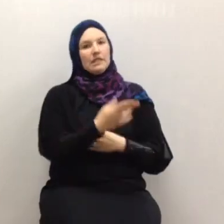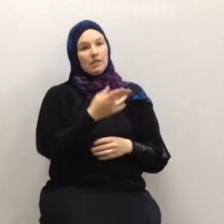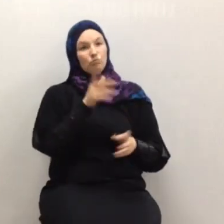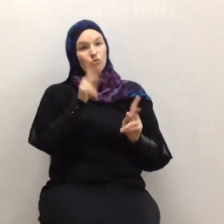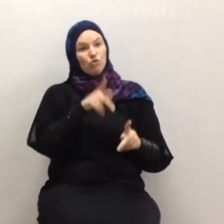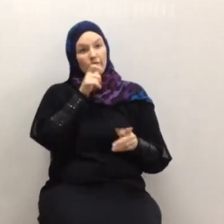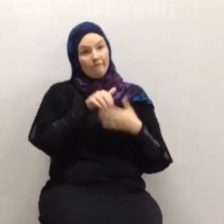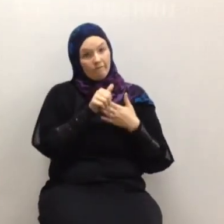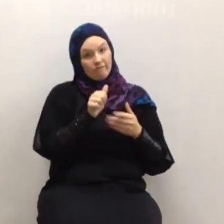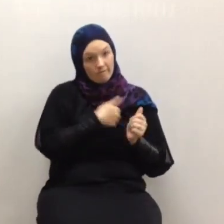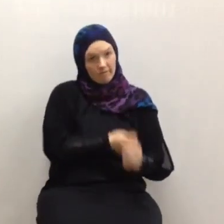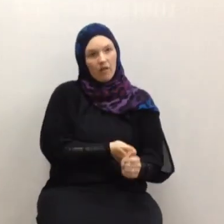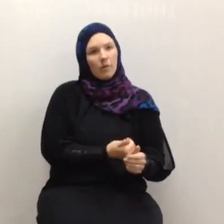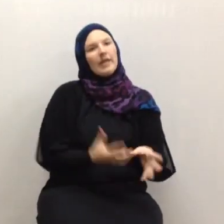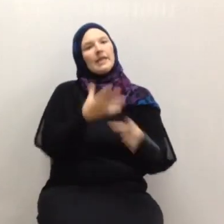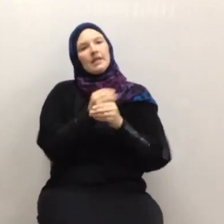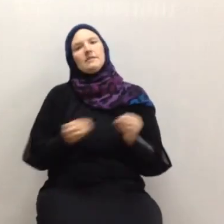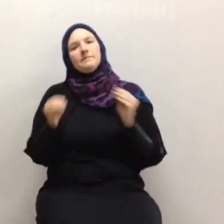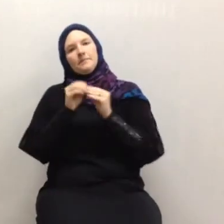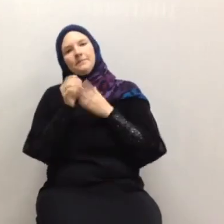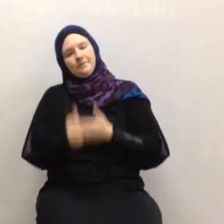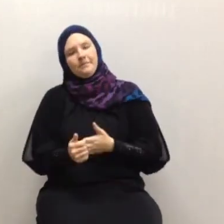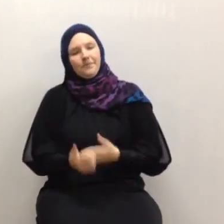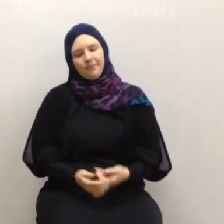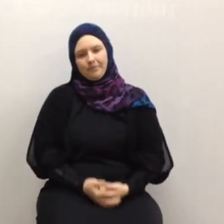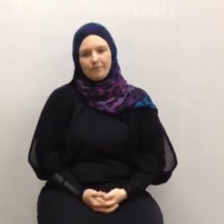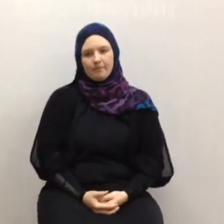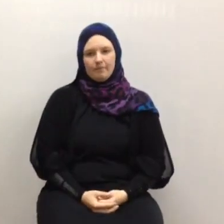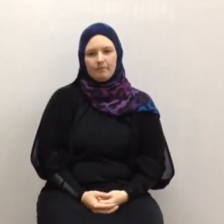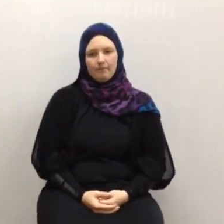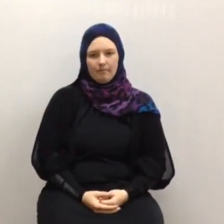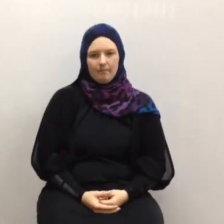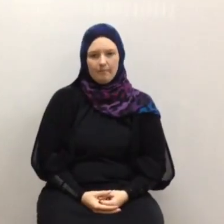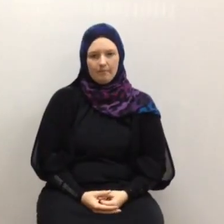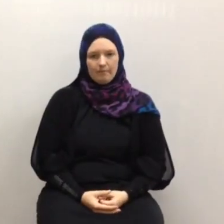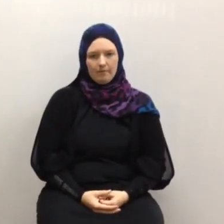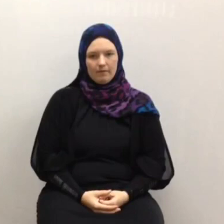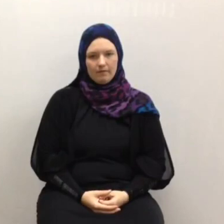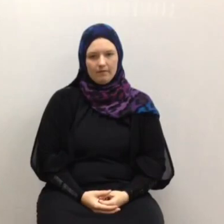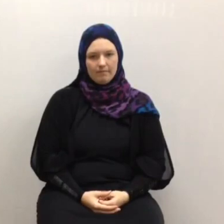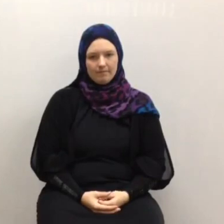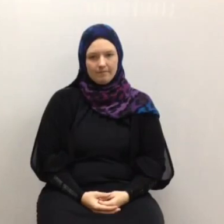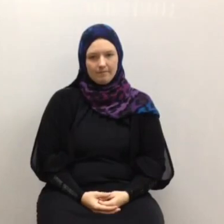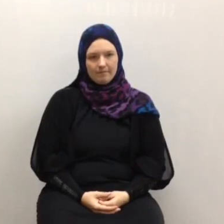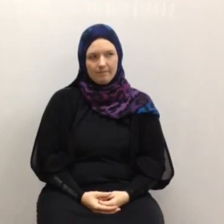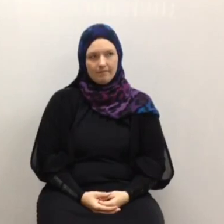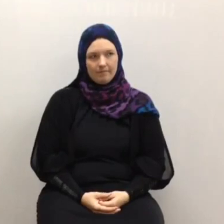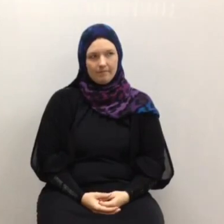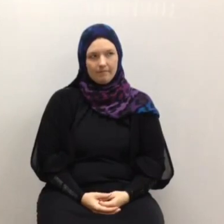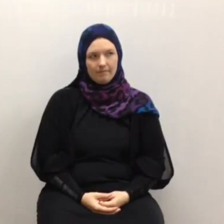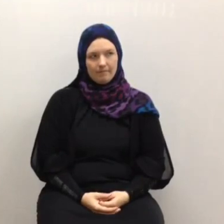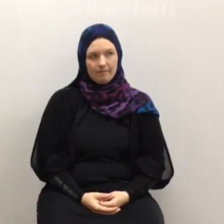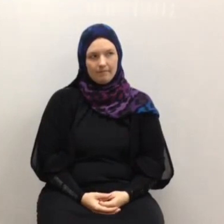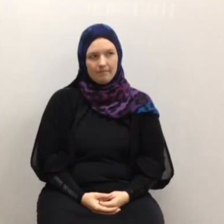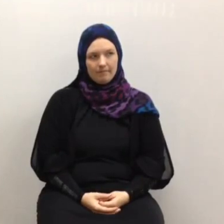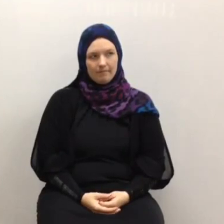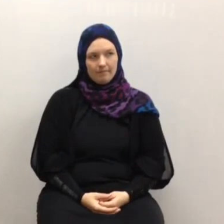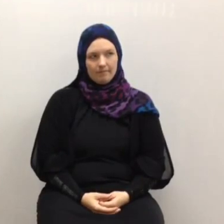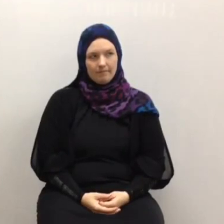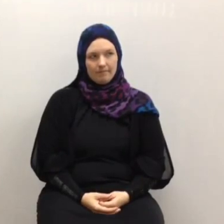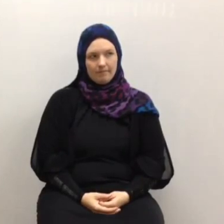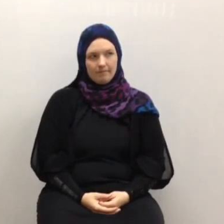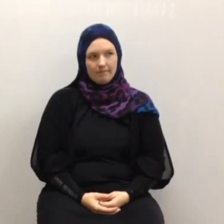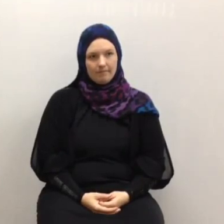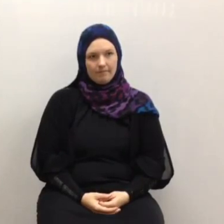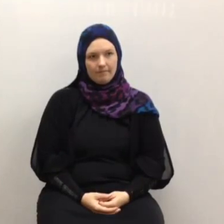وَمَنْ ضَلَّ فَإِنَّمَا يَضِلُّ عَلَيْهَا. And he who loses the way and goes astray,